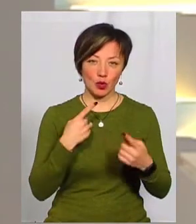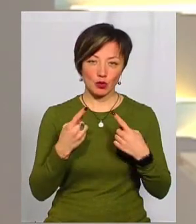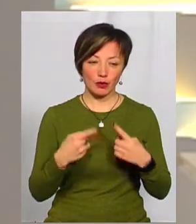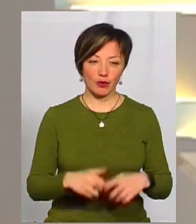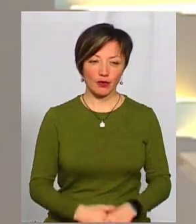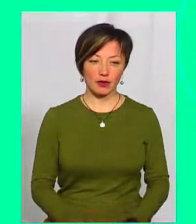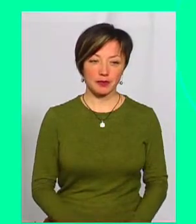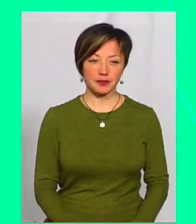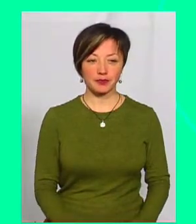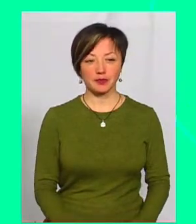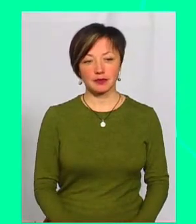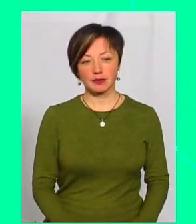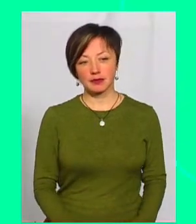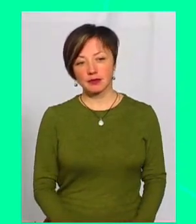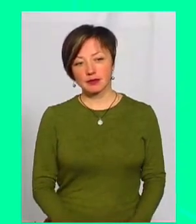розмову.